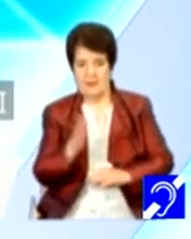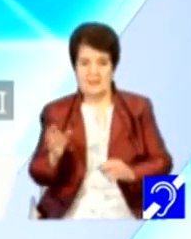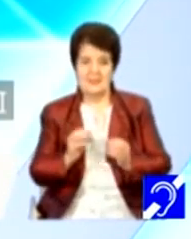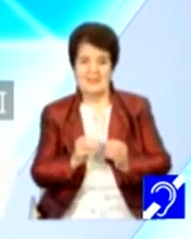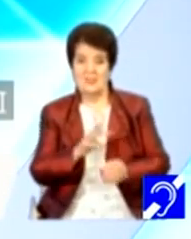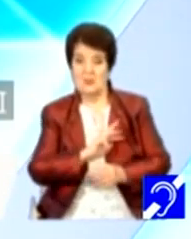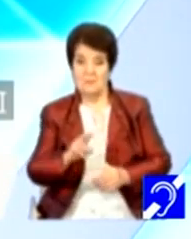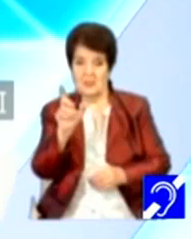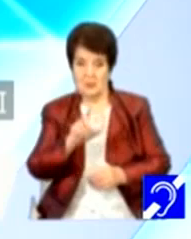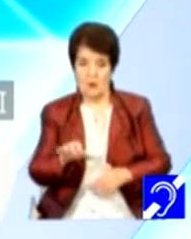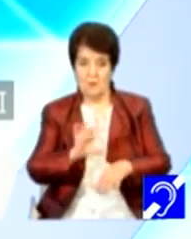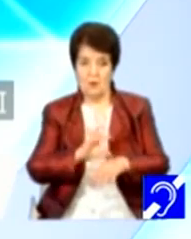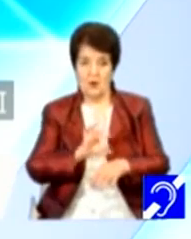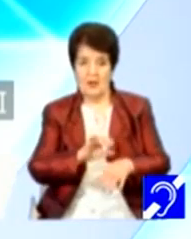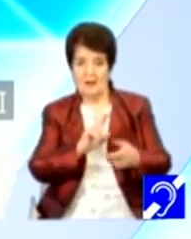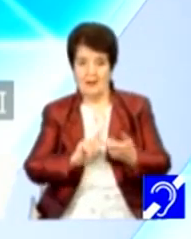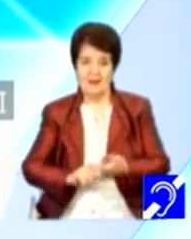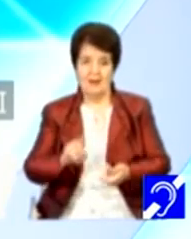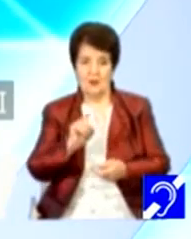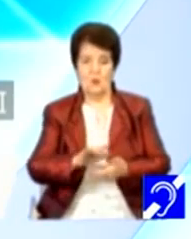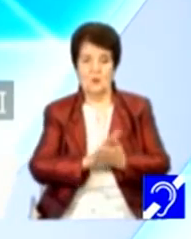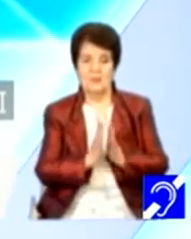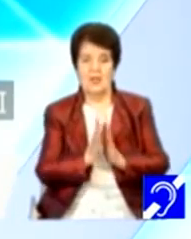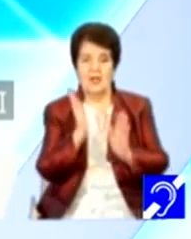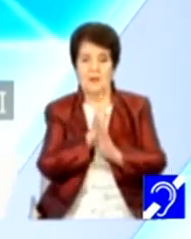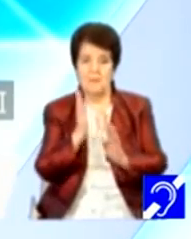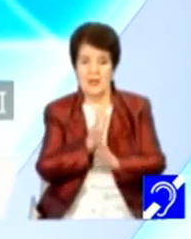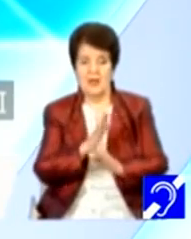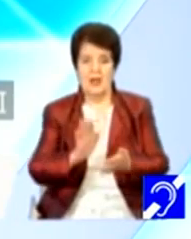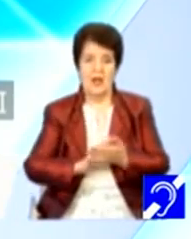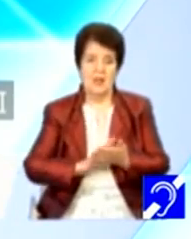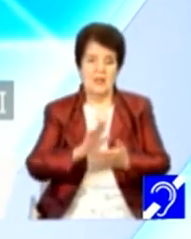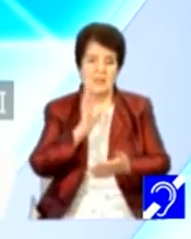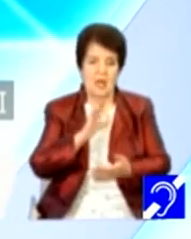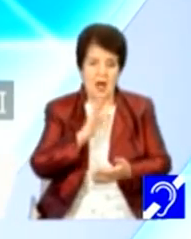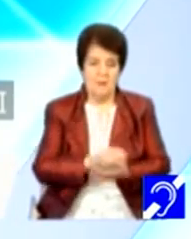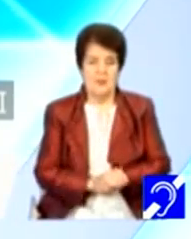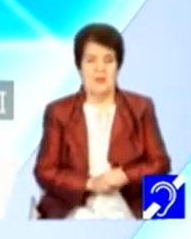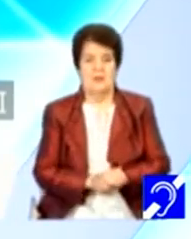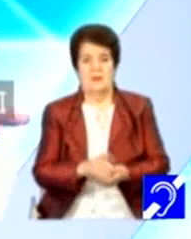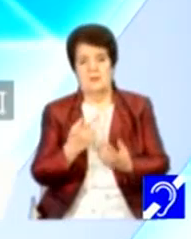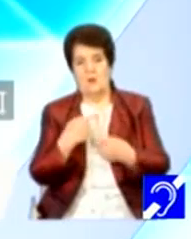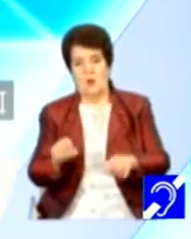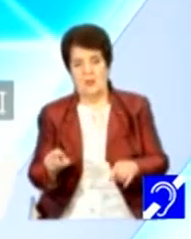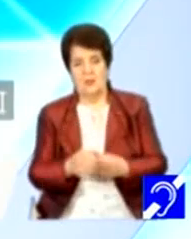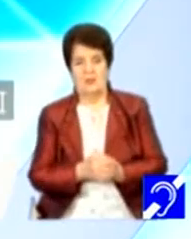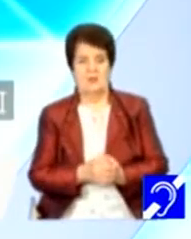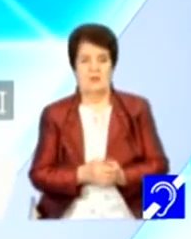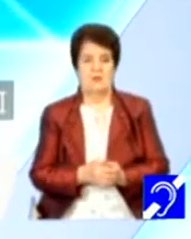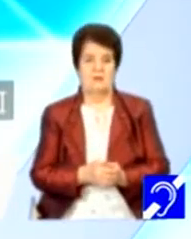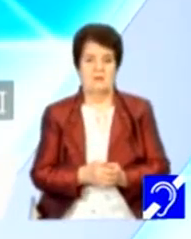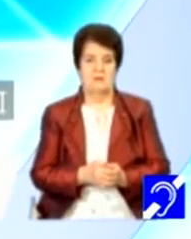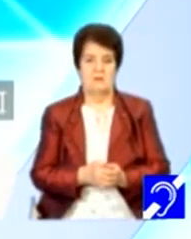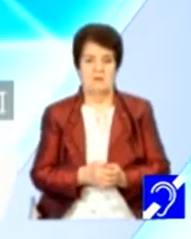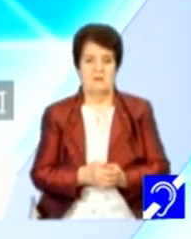de oameni de la bolile legate cu starea mediu. Fie calitatea apei, fie celelalte, mă rog,